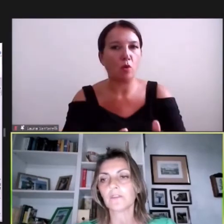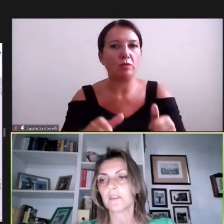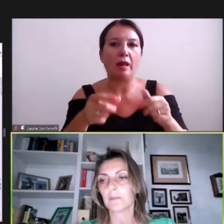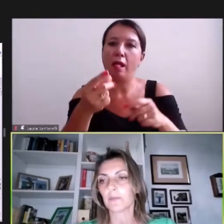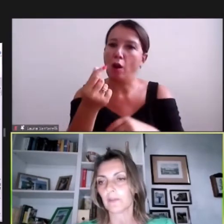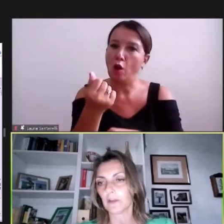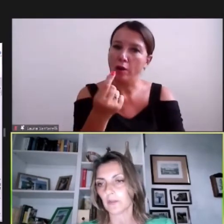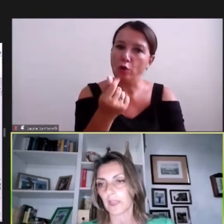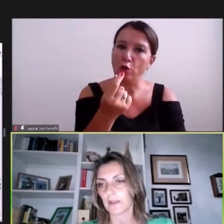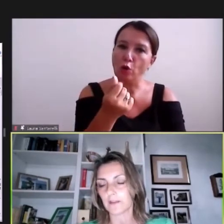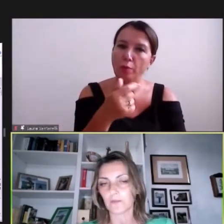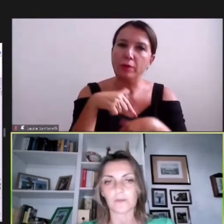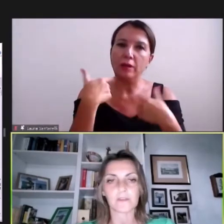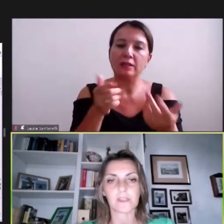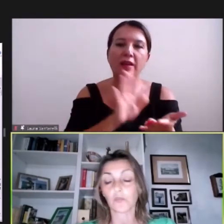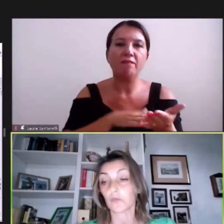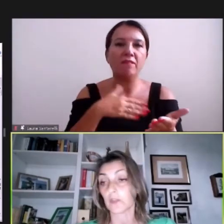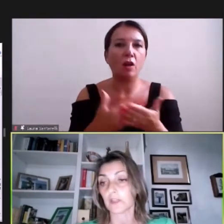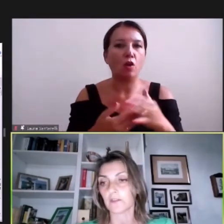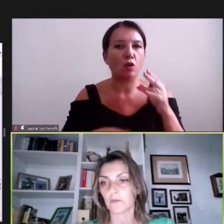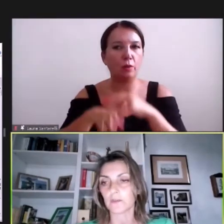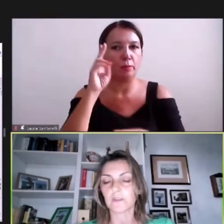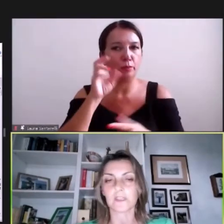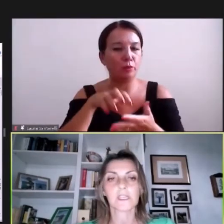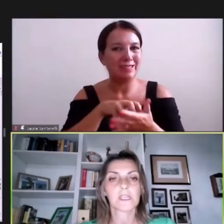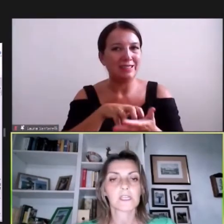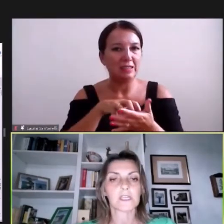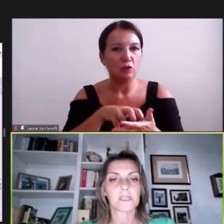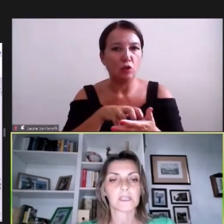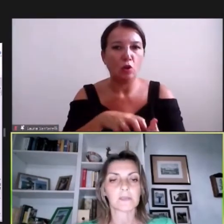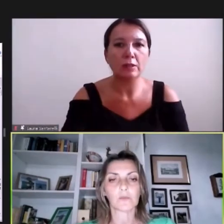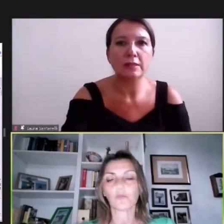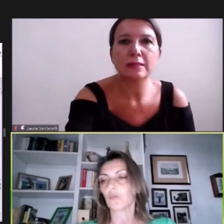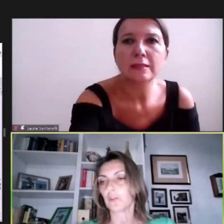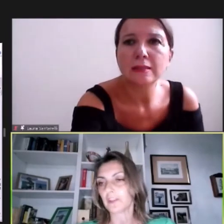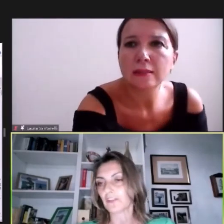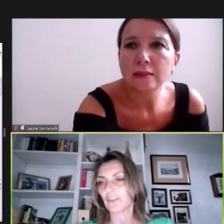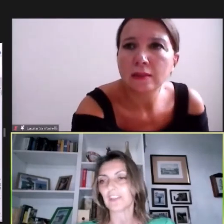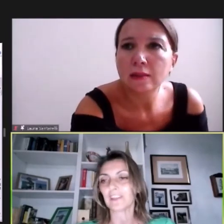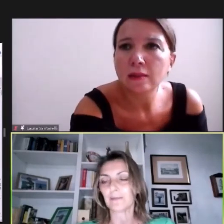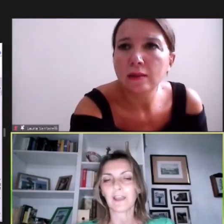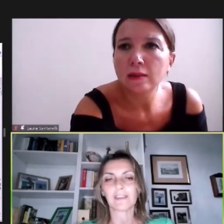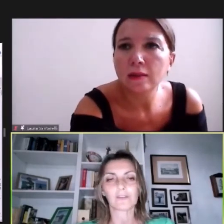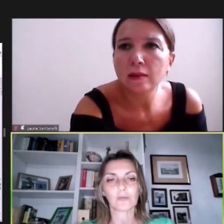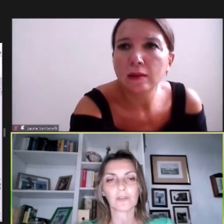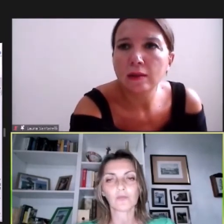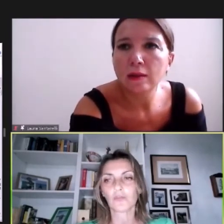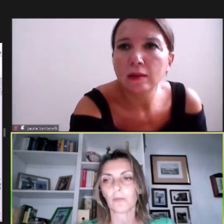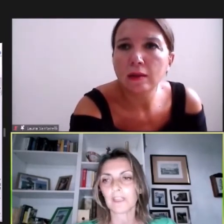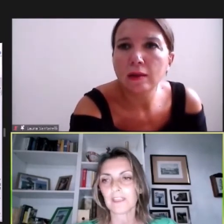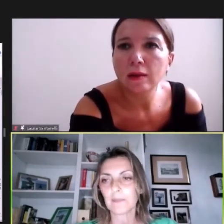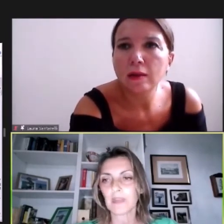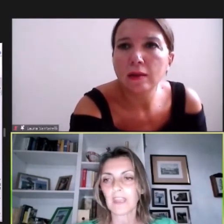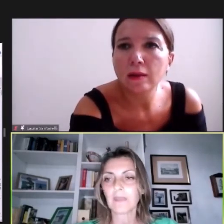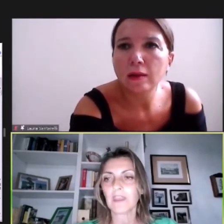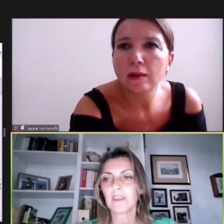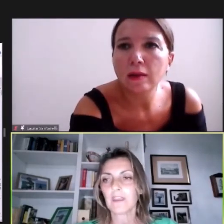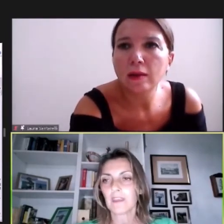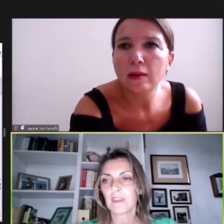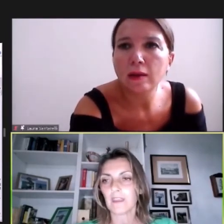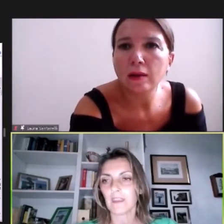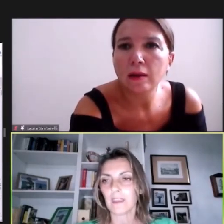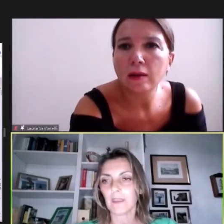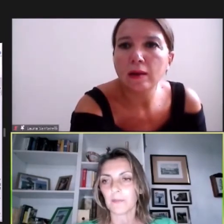in cui si dà più valore alle risorse, a tutte le risorse, non solo energetiche, ma anche e soprattutto materie prime.